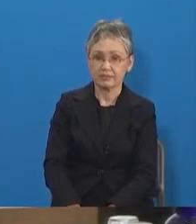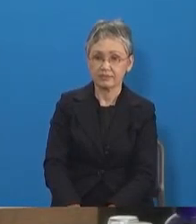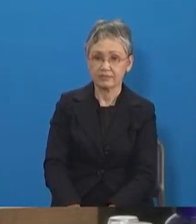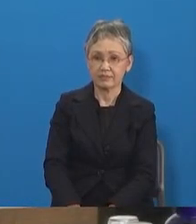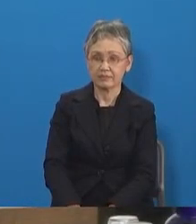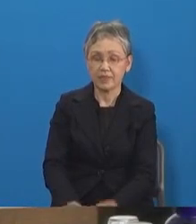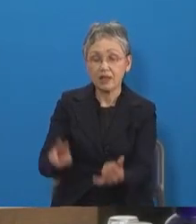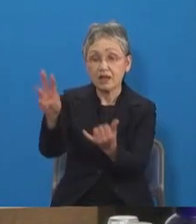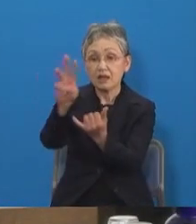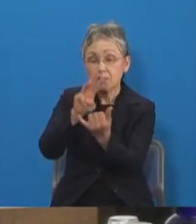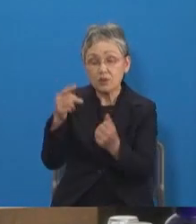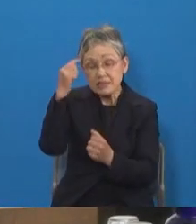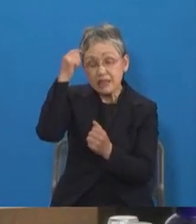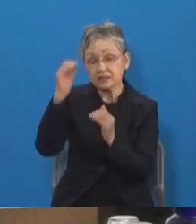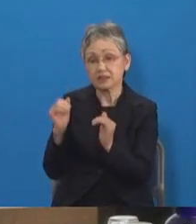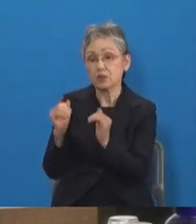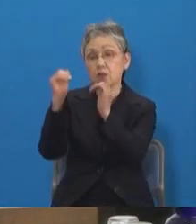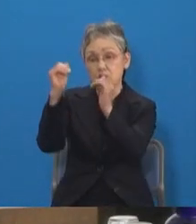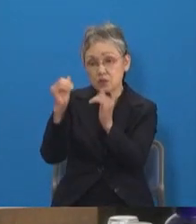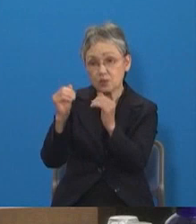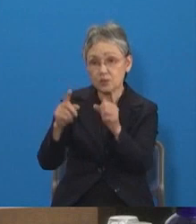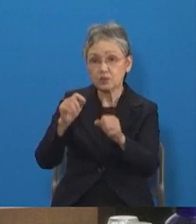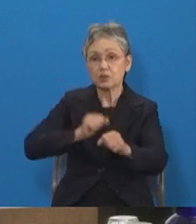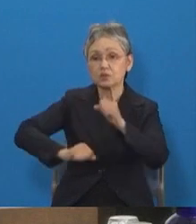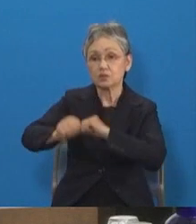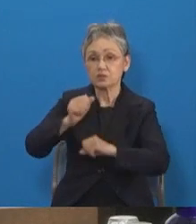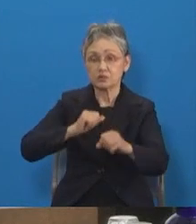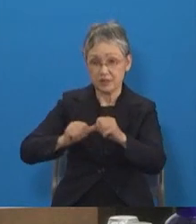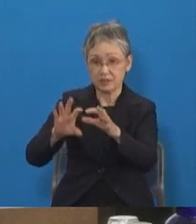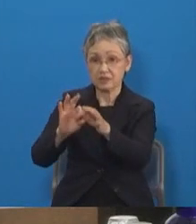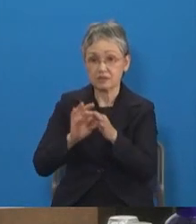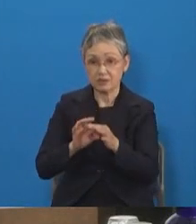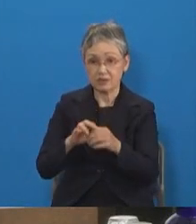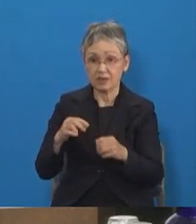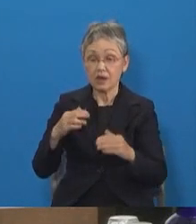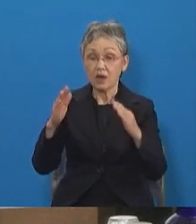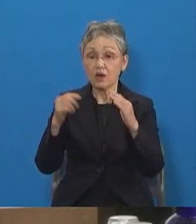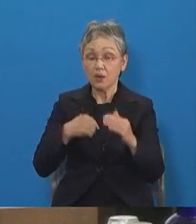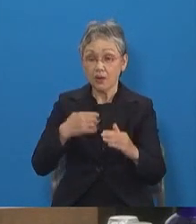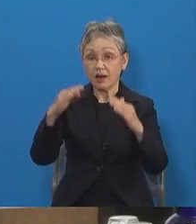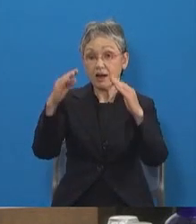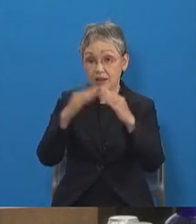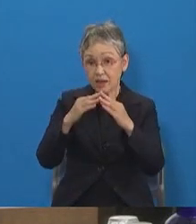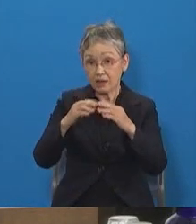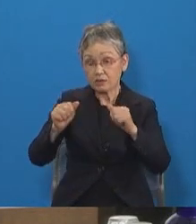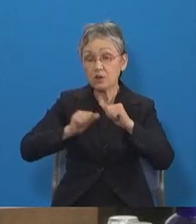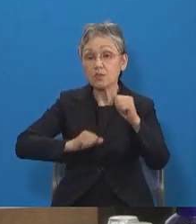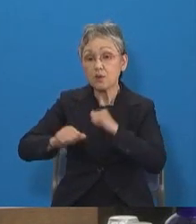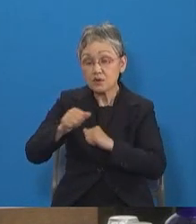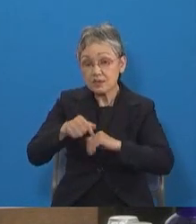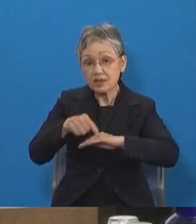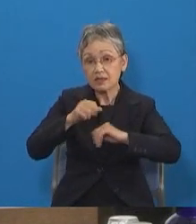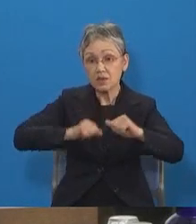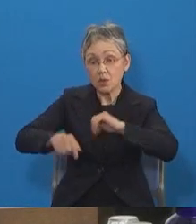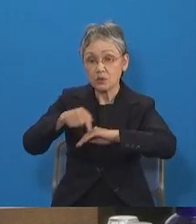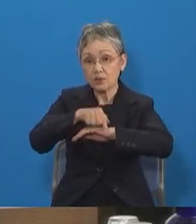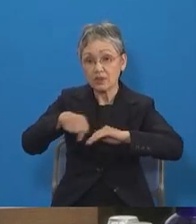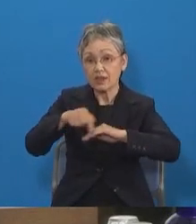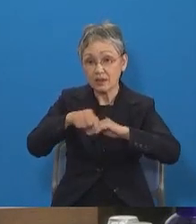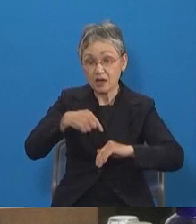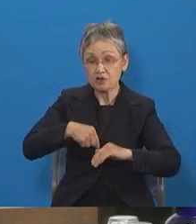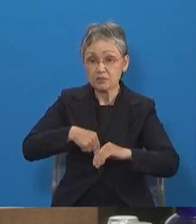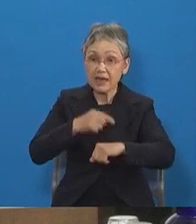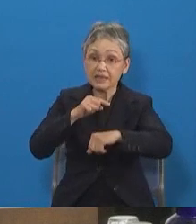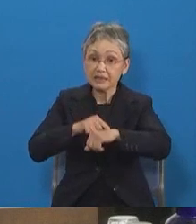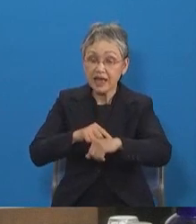防災意識向上に向けた取り組みについてでございます。我が家の防災行動計画マイタイムラインは、水害や土砂災